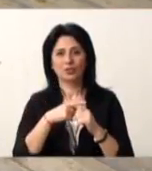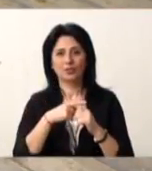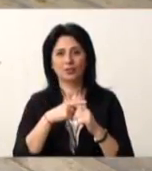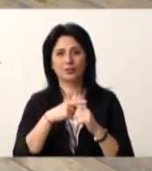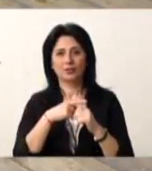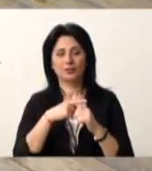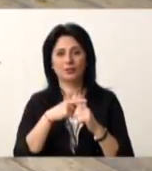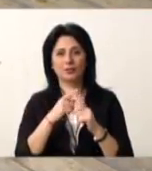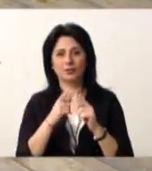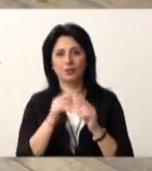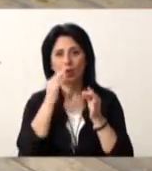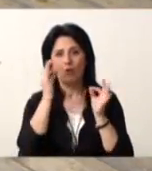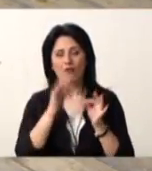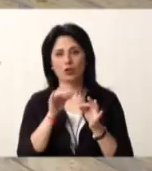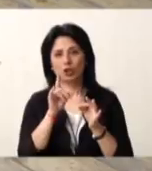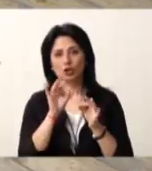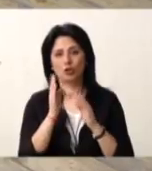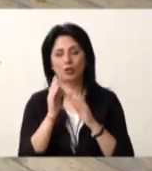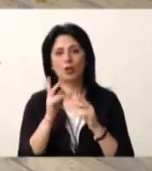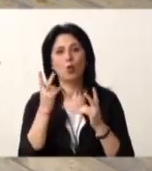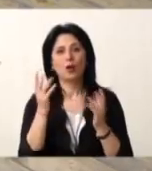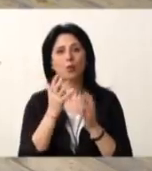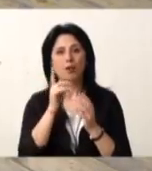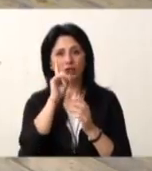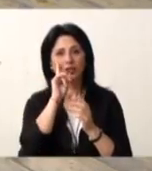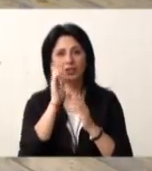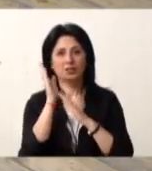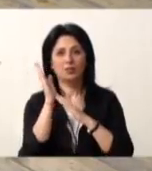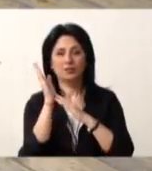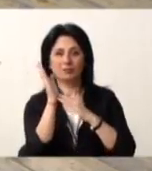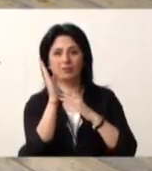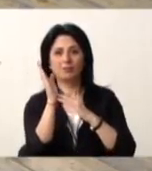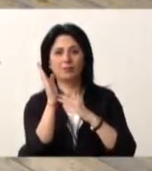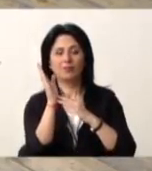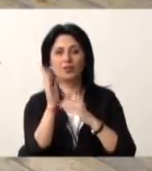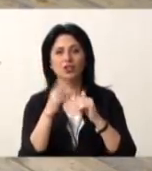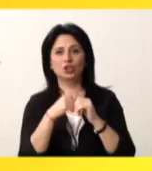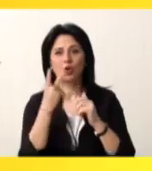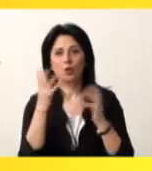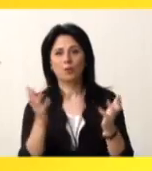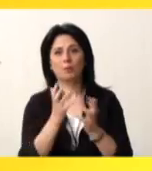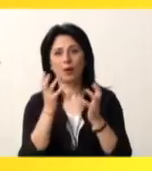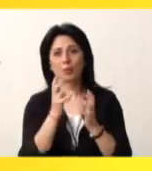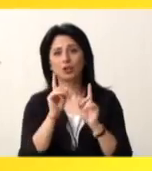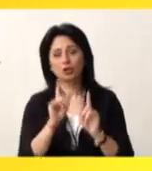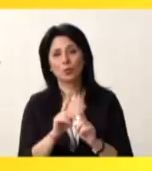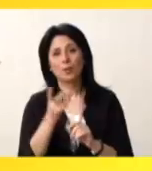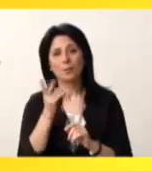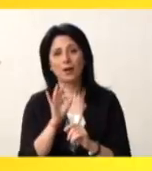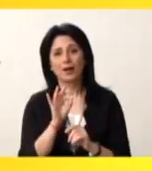მე შევიქმენი ასეთი კომფორტი ზონა, გარწმუნებთ საკმაოდ სასიამოვნო ასე ორი ფუმფულა ბალიშით ჯდომა,